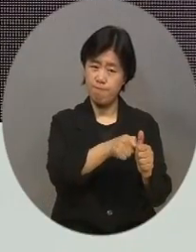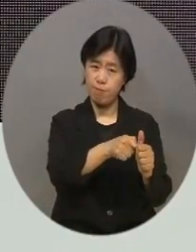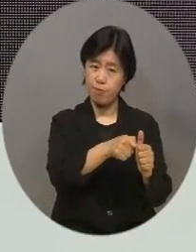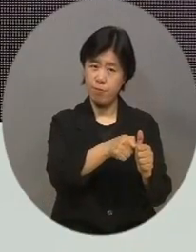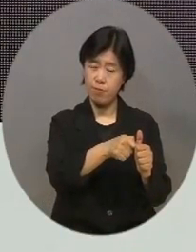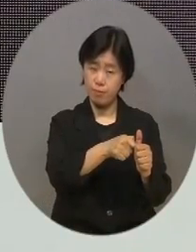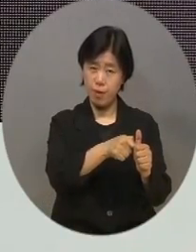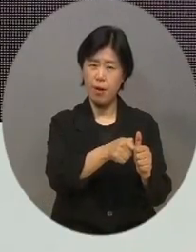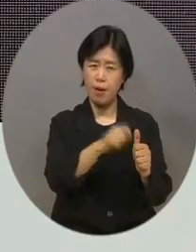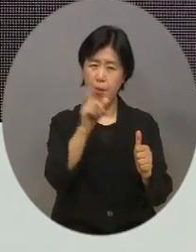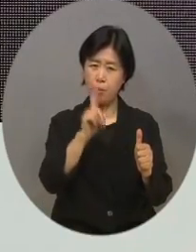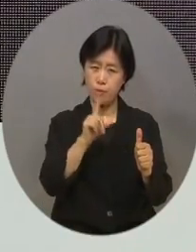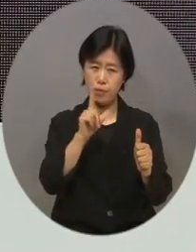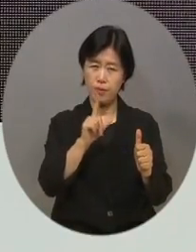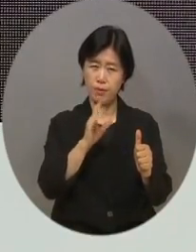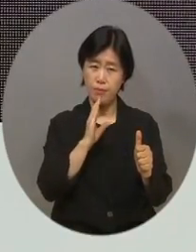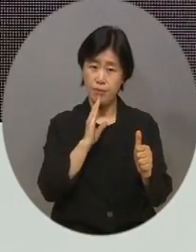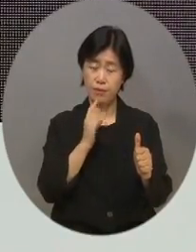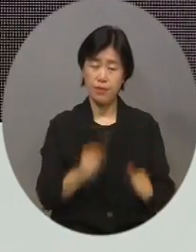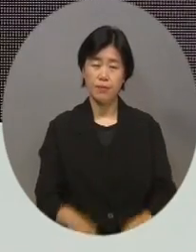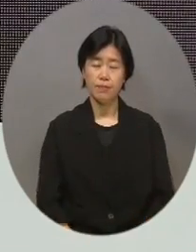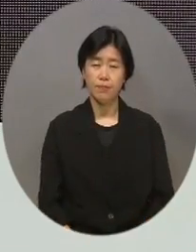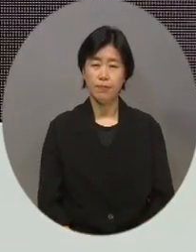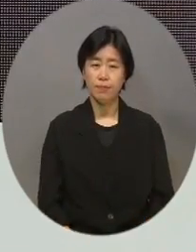너무 강요하는 그런 부분이 될 텐데,